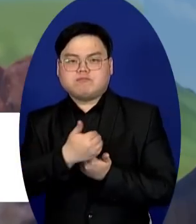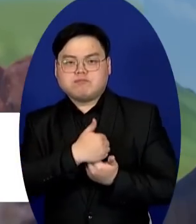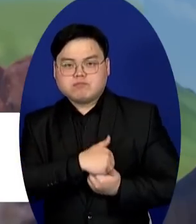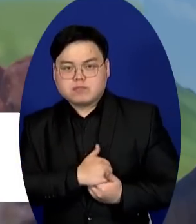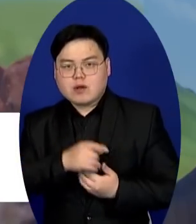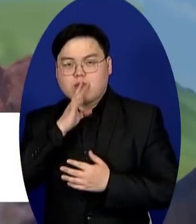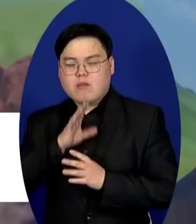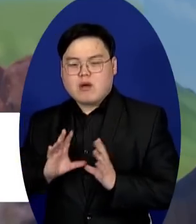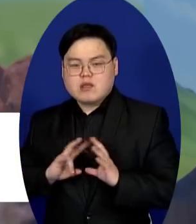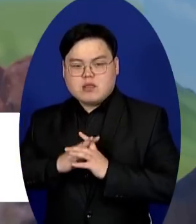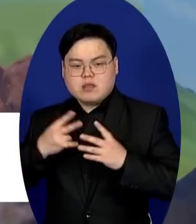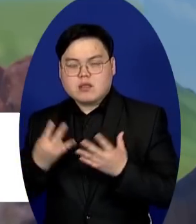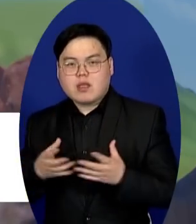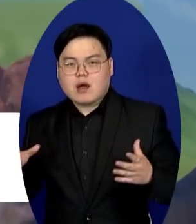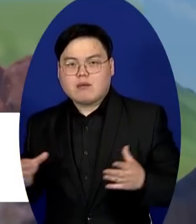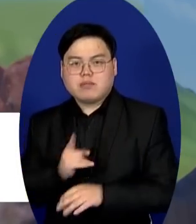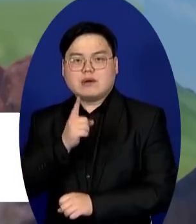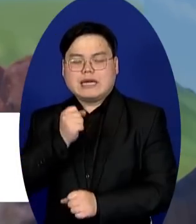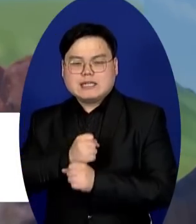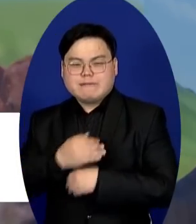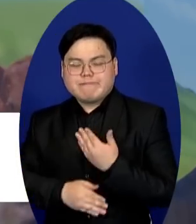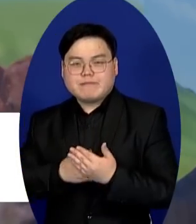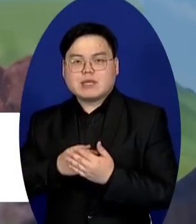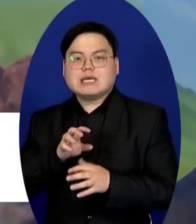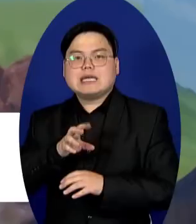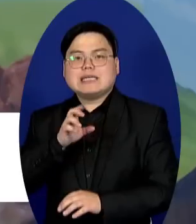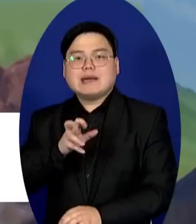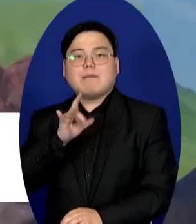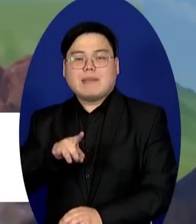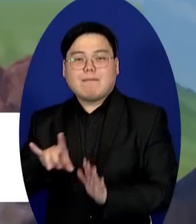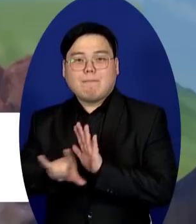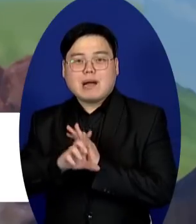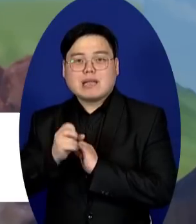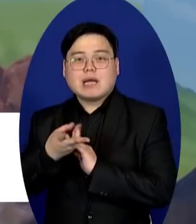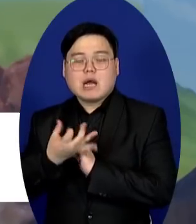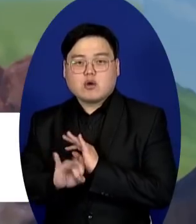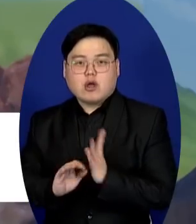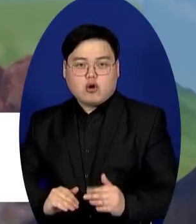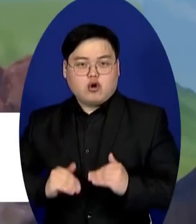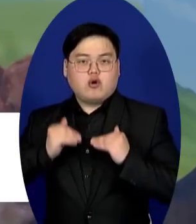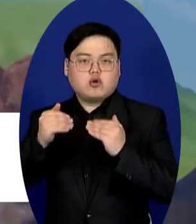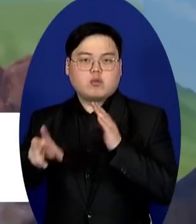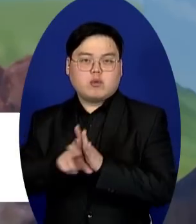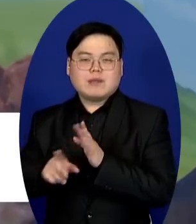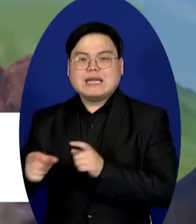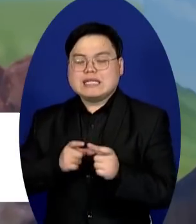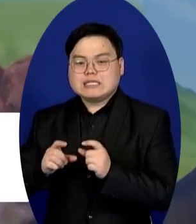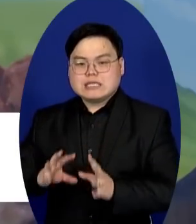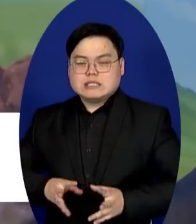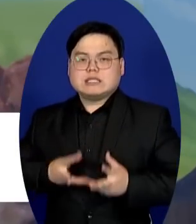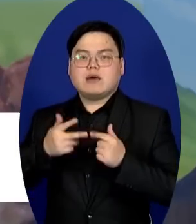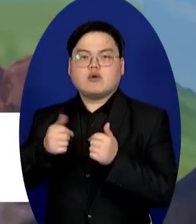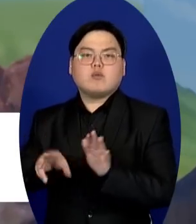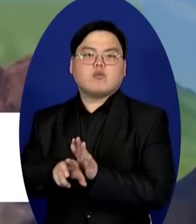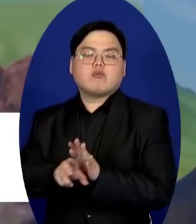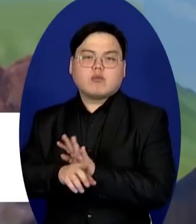хоорондоо хоршиж ажиллаж байгаа энэ салбар зөв боловдролтой орж дундын менежментийн үндсэн дээр одоо энэ эдийн засгийн эрхлэлтэнд сайжрах юм байна